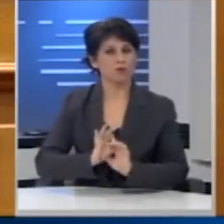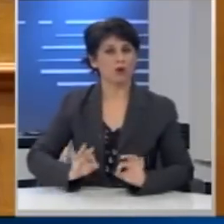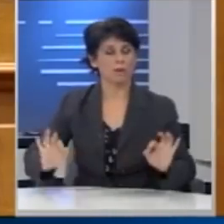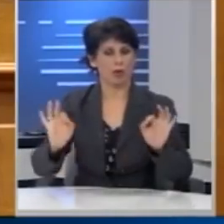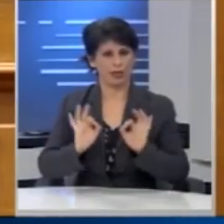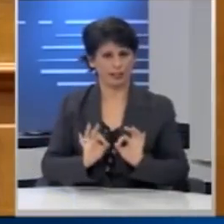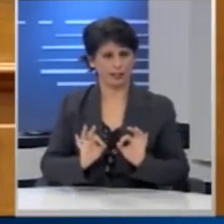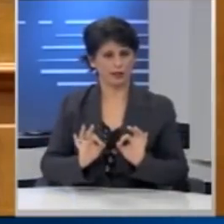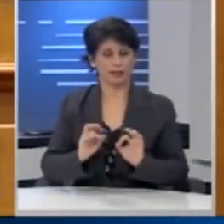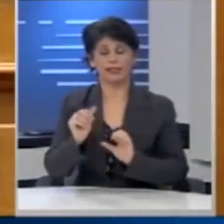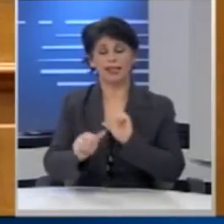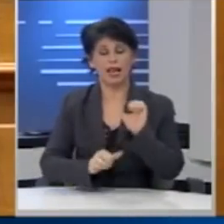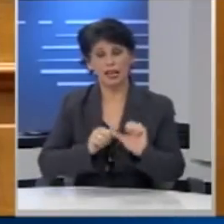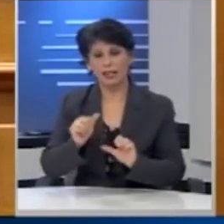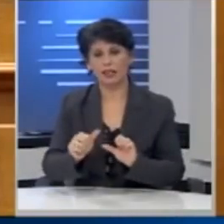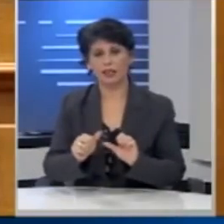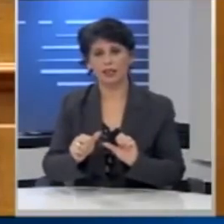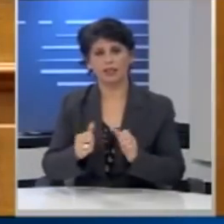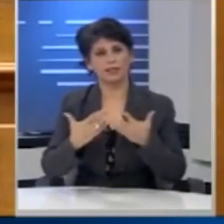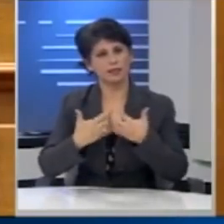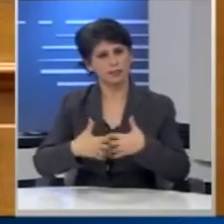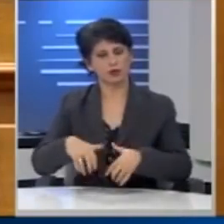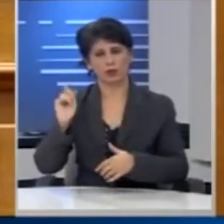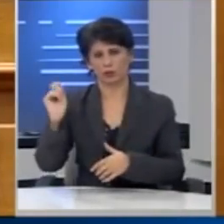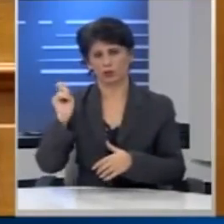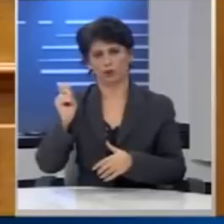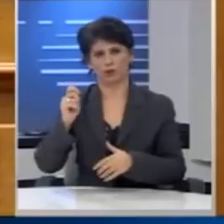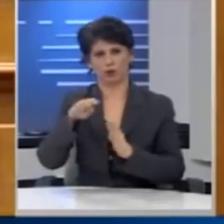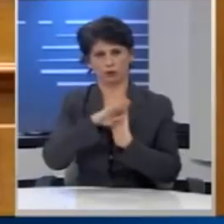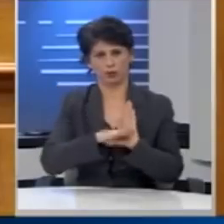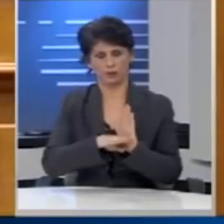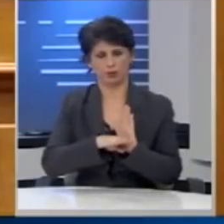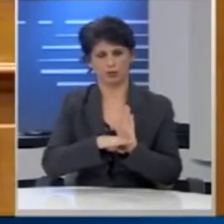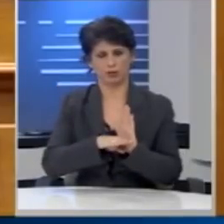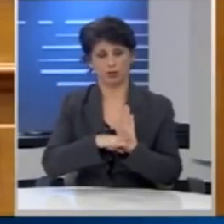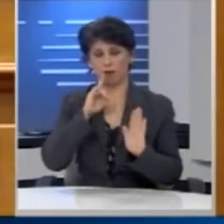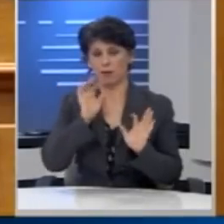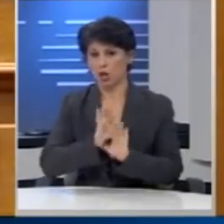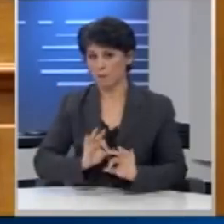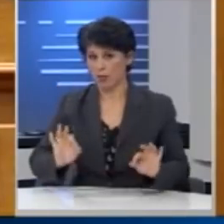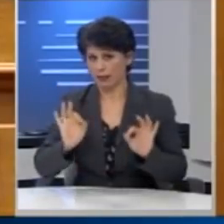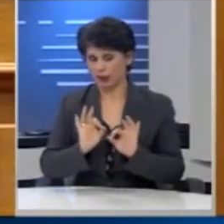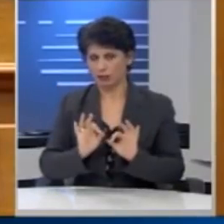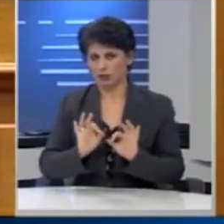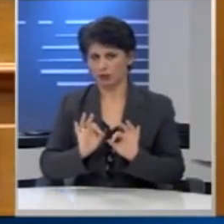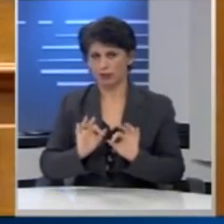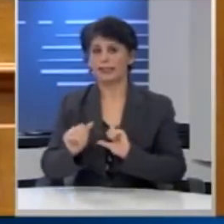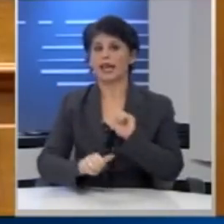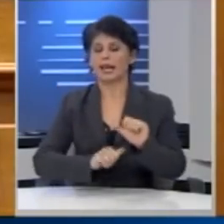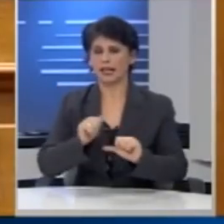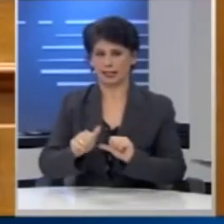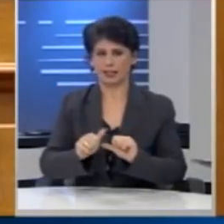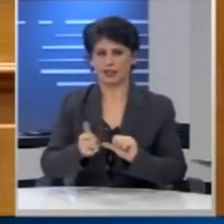προϋποθέτει και αλλαγή στη λειτουργία του πολιτικού συστήματος. Προϋποθέτει όμως και